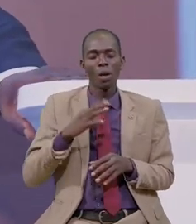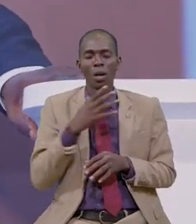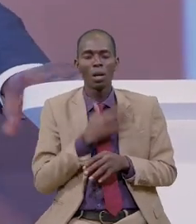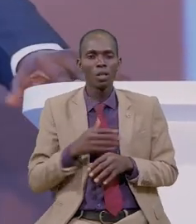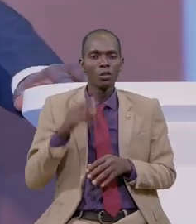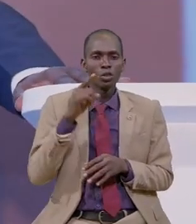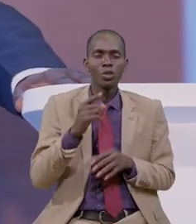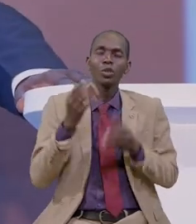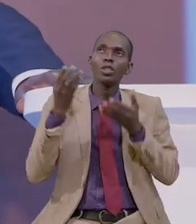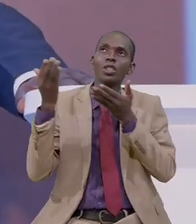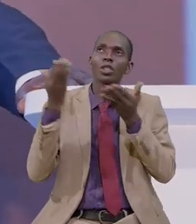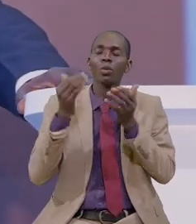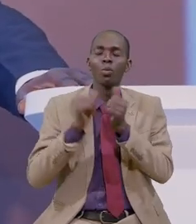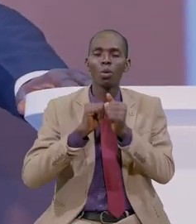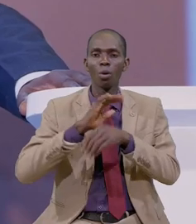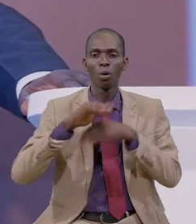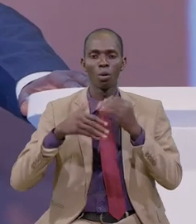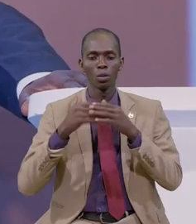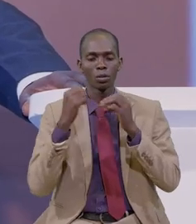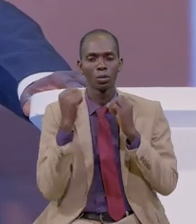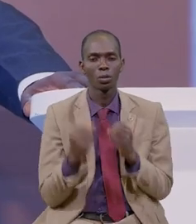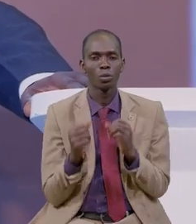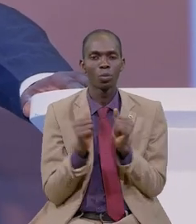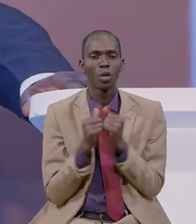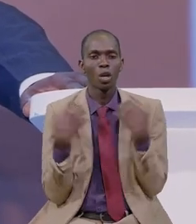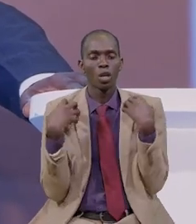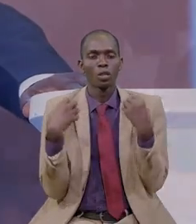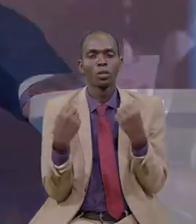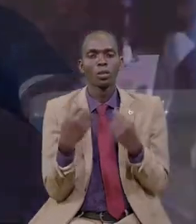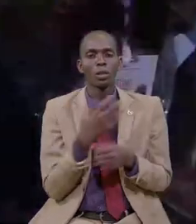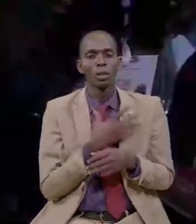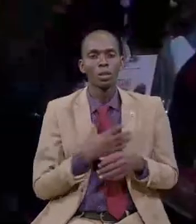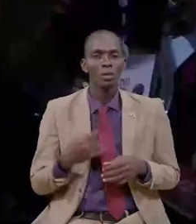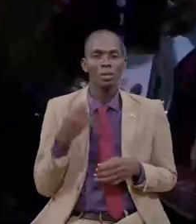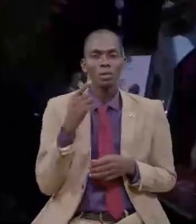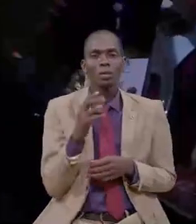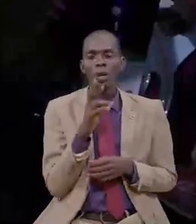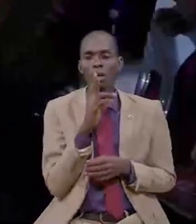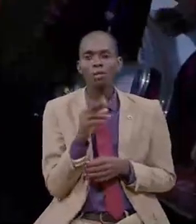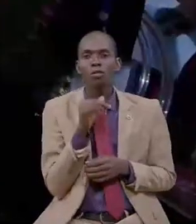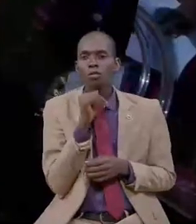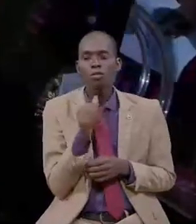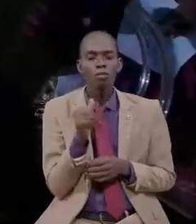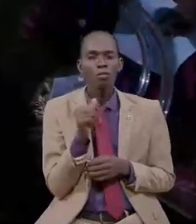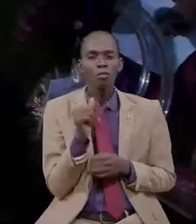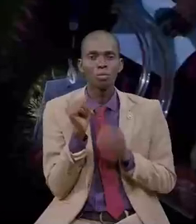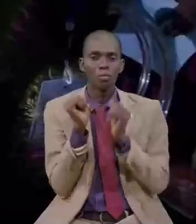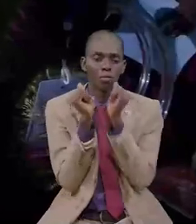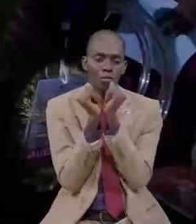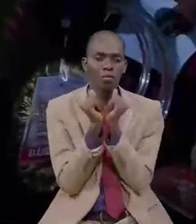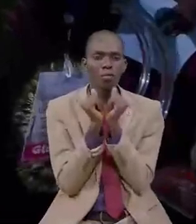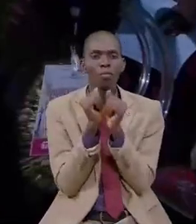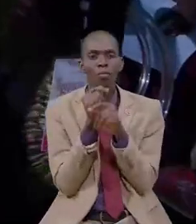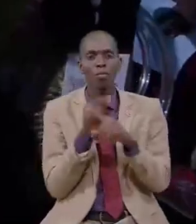sers avec fortitude, avec courage, et tu n'es pas ébranlé. Et